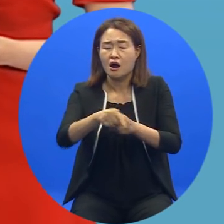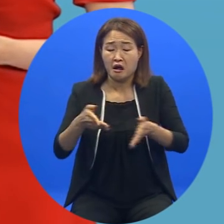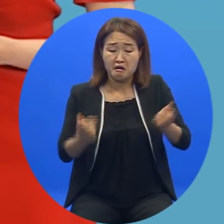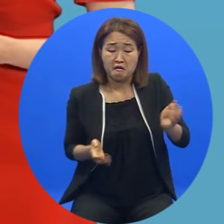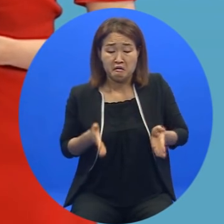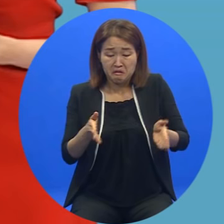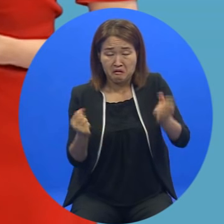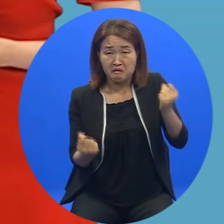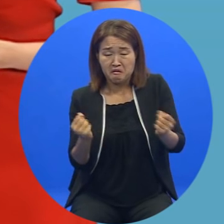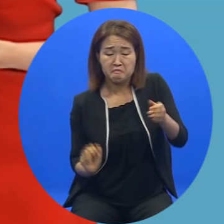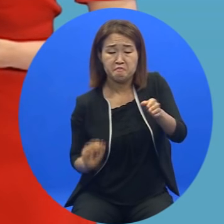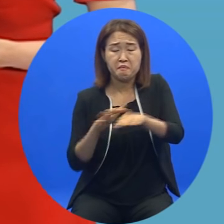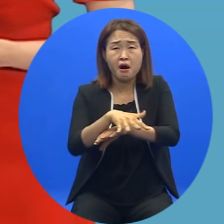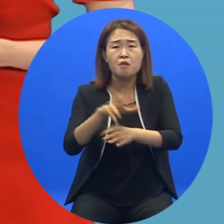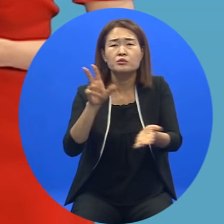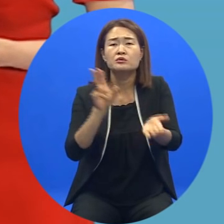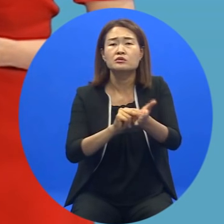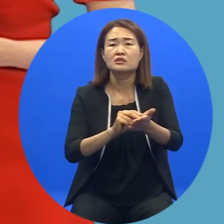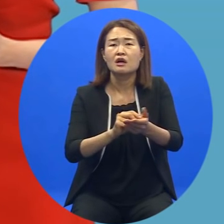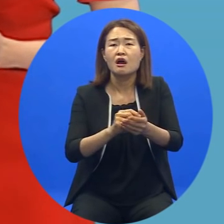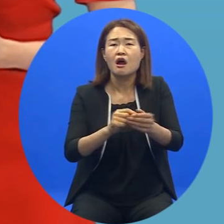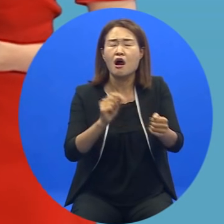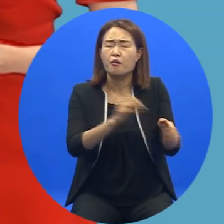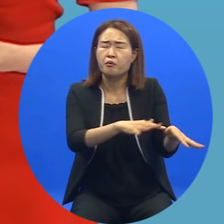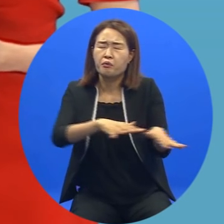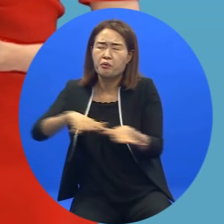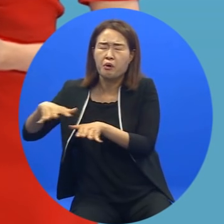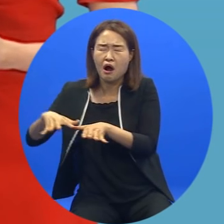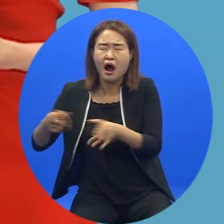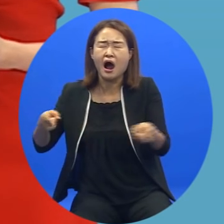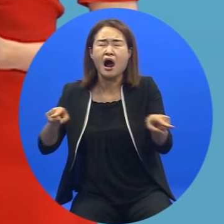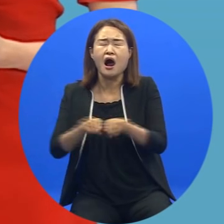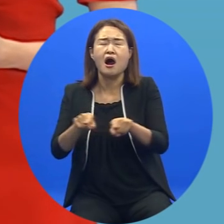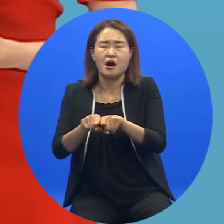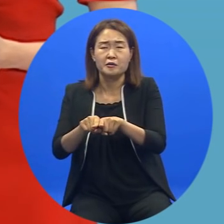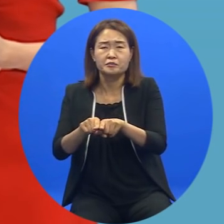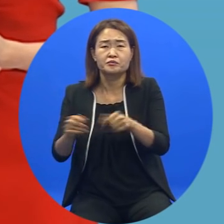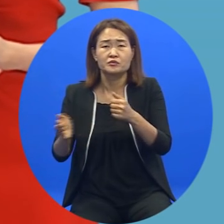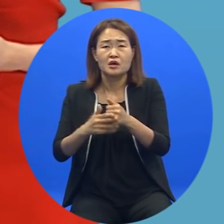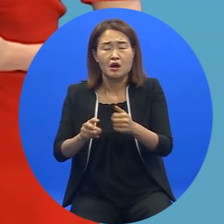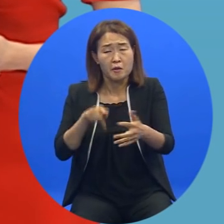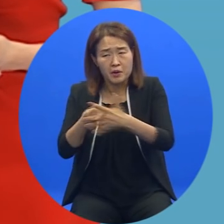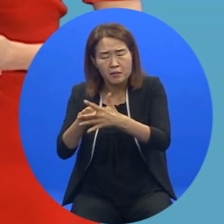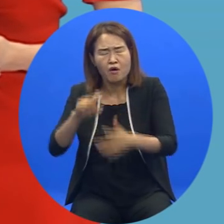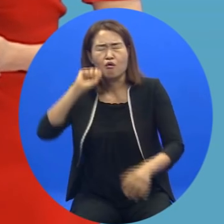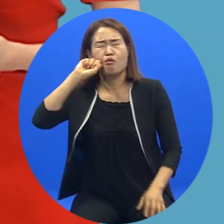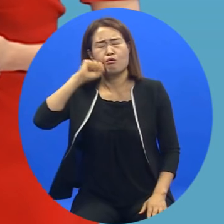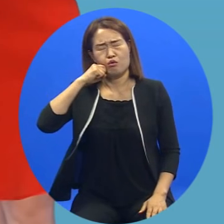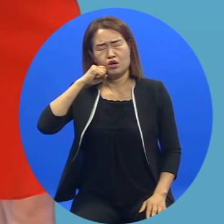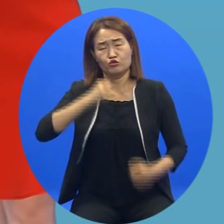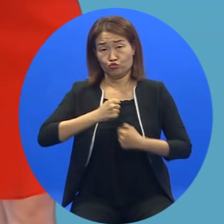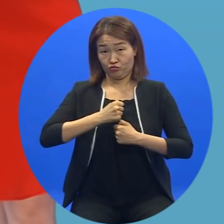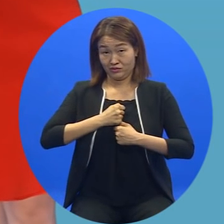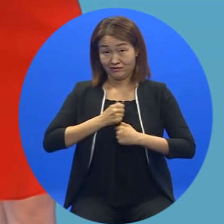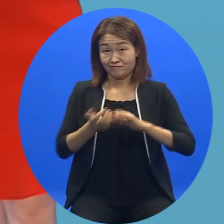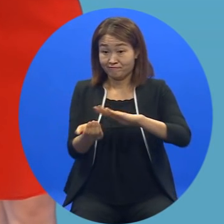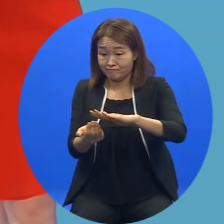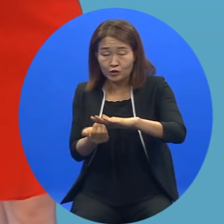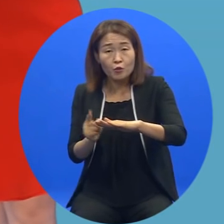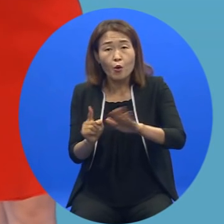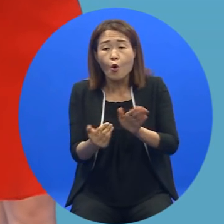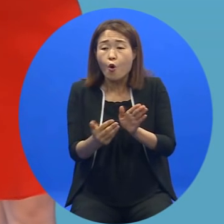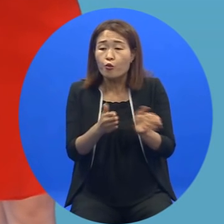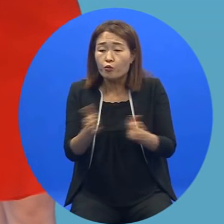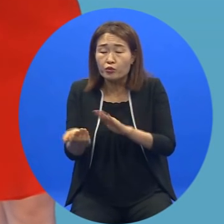방파제나 해안도로를 넘게 되면 순식간에 휩쓸리게 되는데요. 예측하기 어렵기 때문에 더욱 주의하셔야 합니다. 그